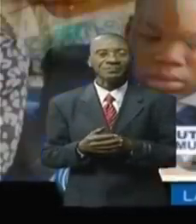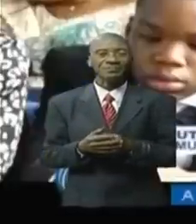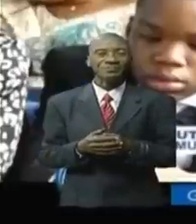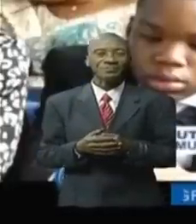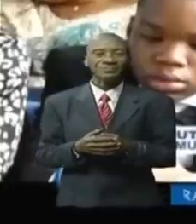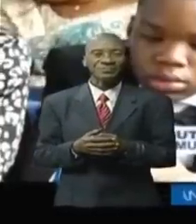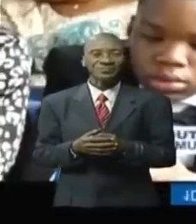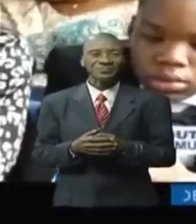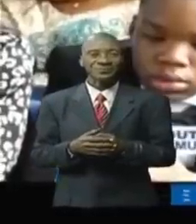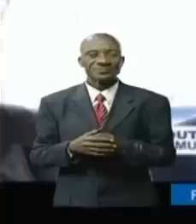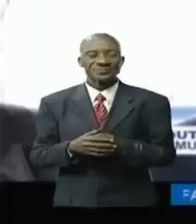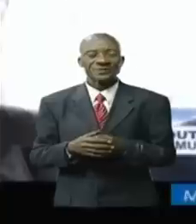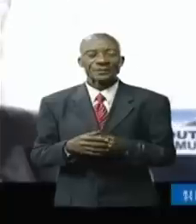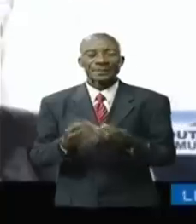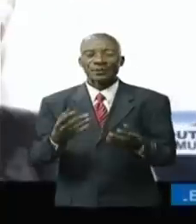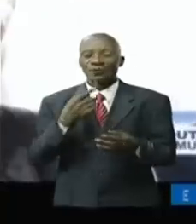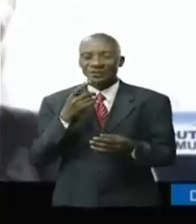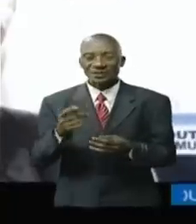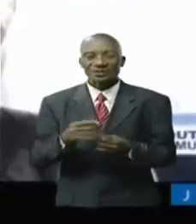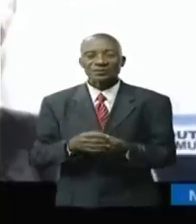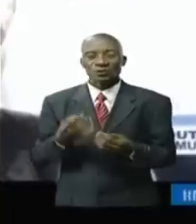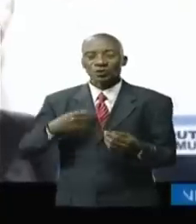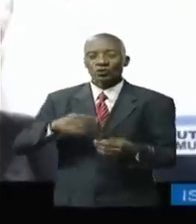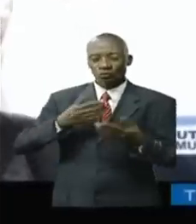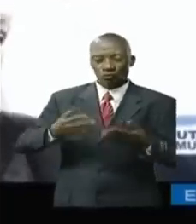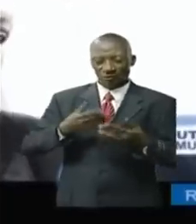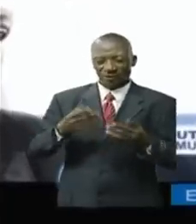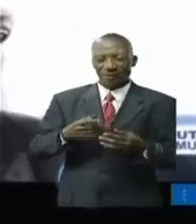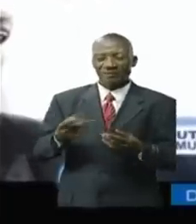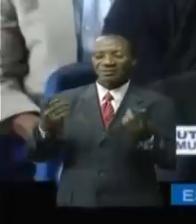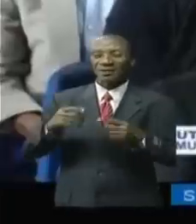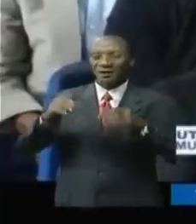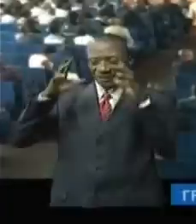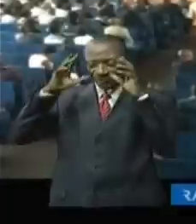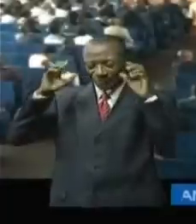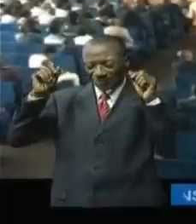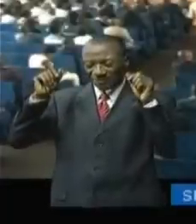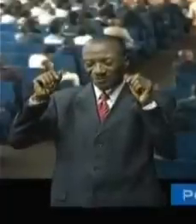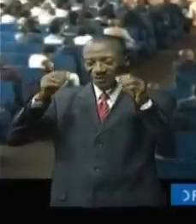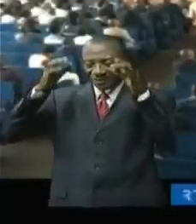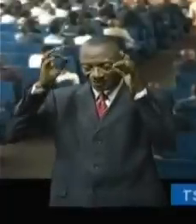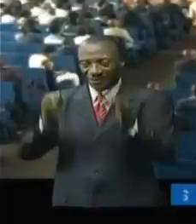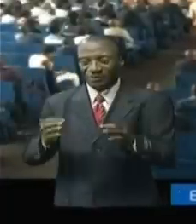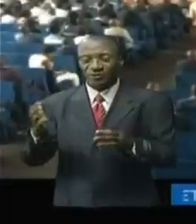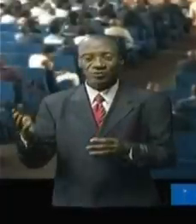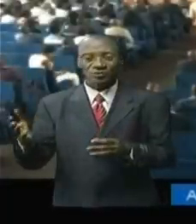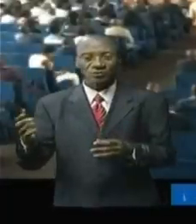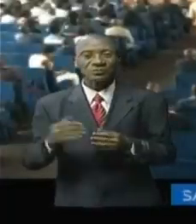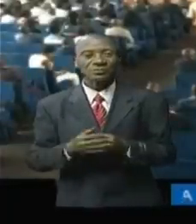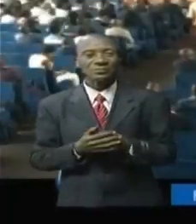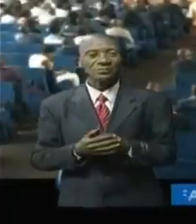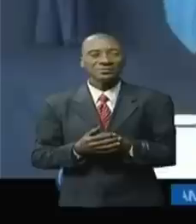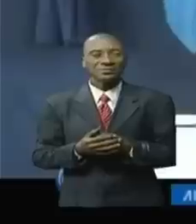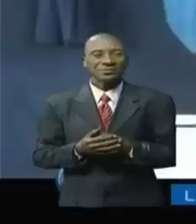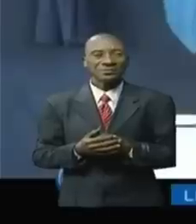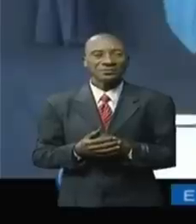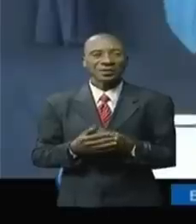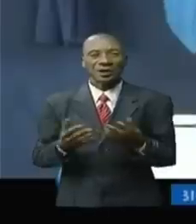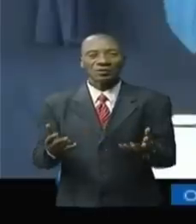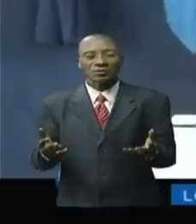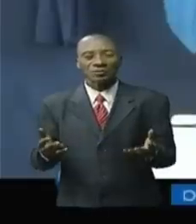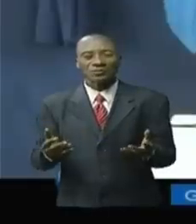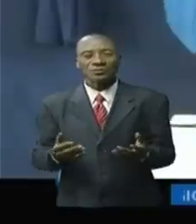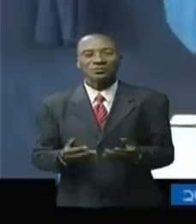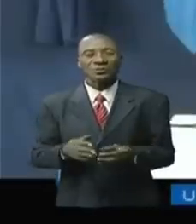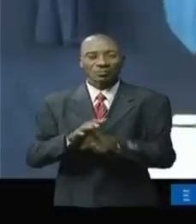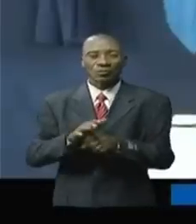d'influer sur certaines décisions, même dans la rédaction de certaines décisions. Si plusieurs fois nos cadres n'ont pas pu répondre au